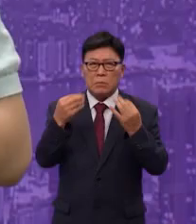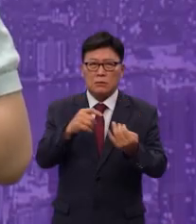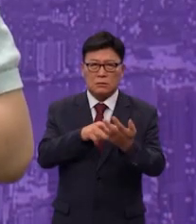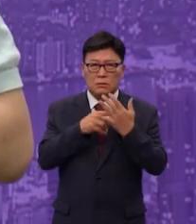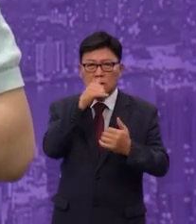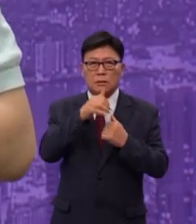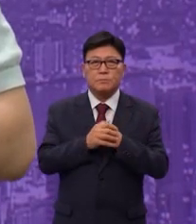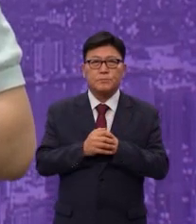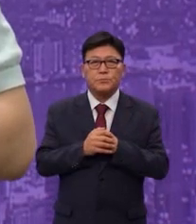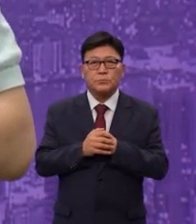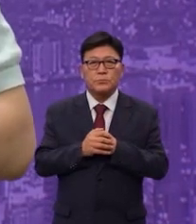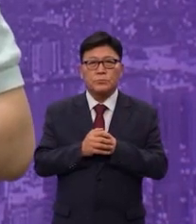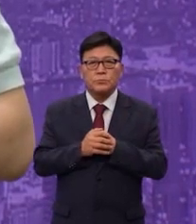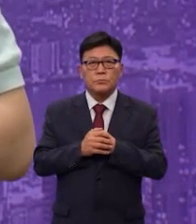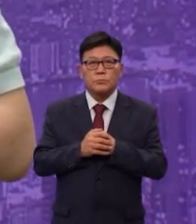있습니다.